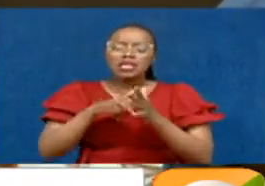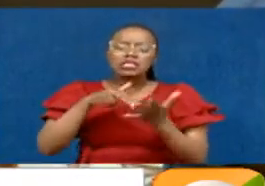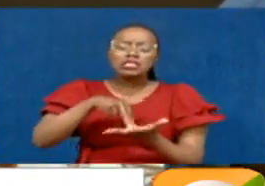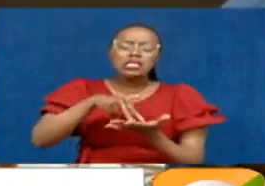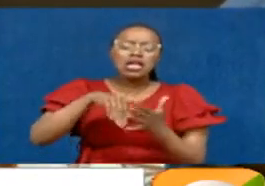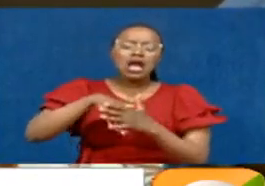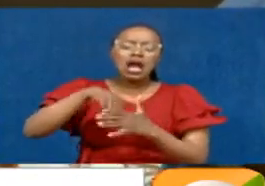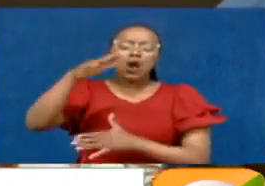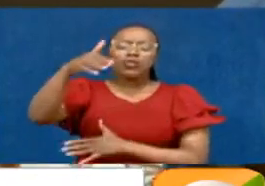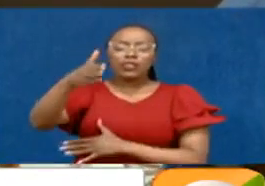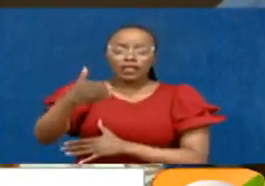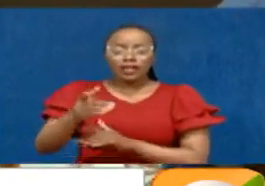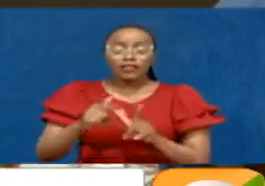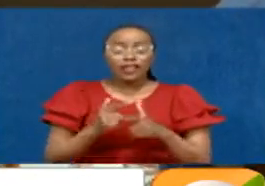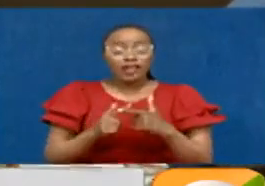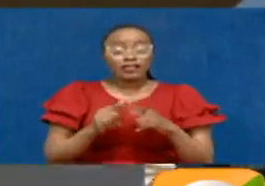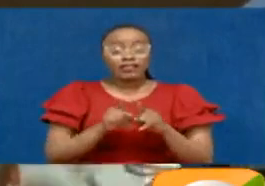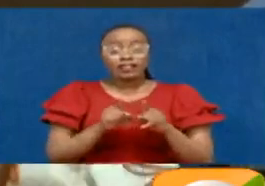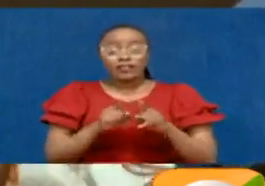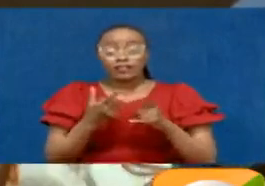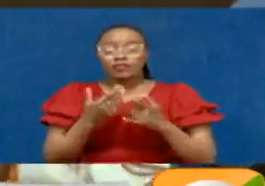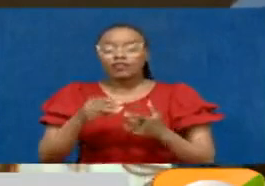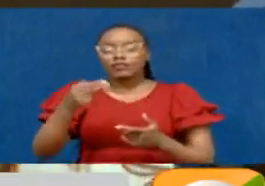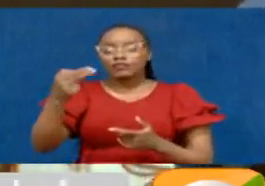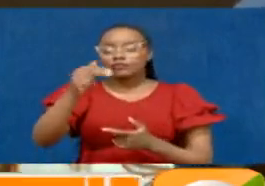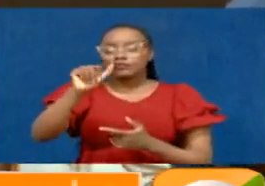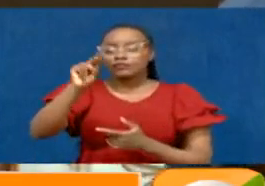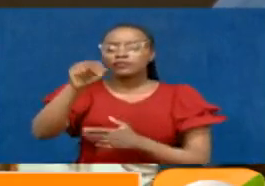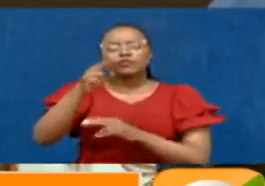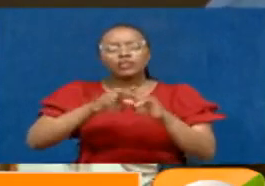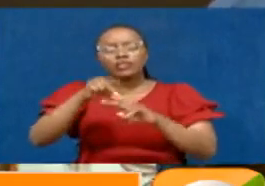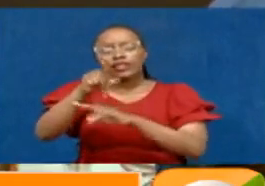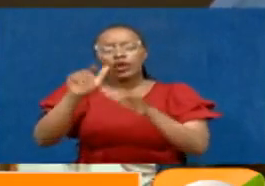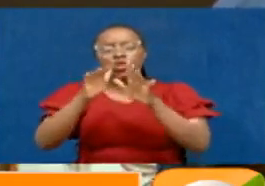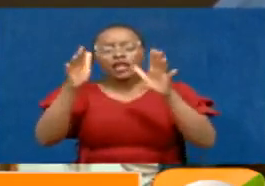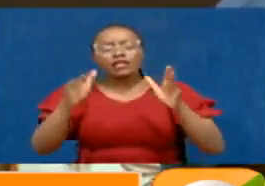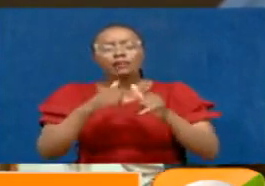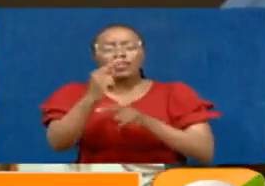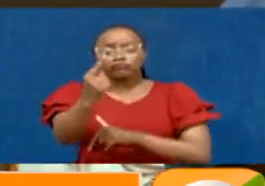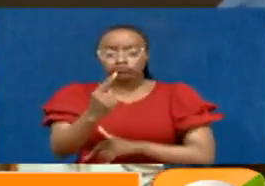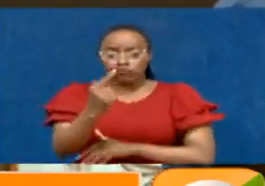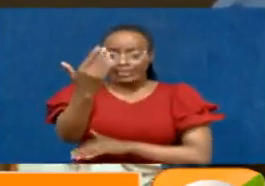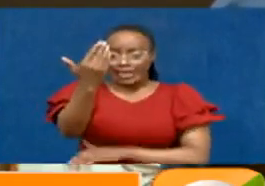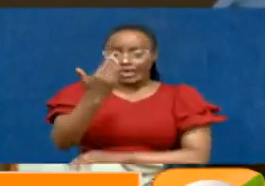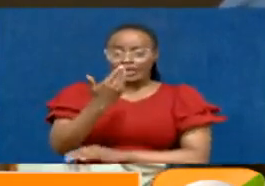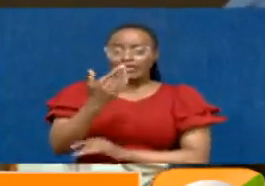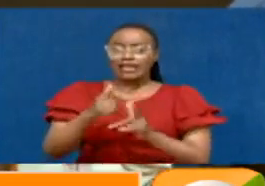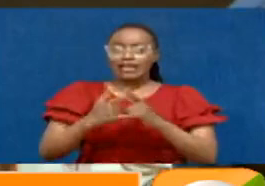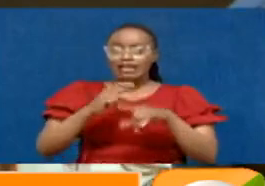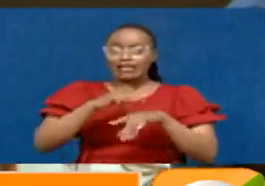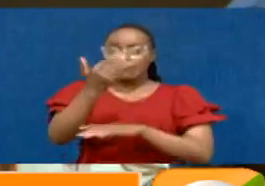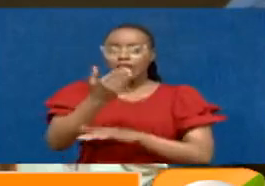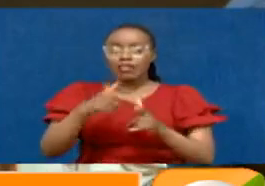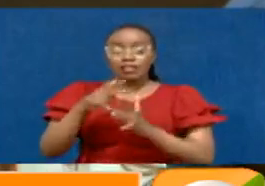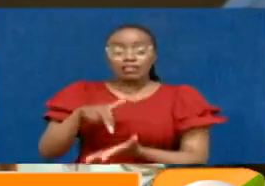inje. So, wakaelekeza Mohamed alikuwa anakaa hapa kwa meza yake. Wakakuja straight kwake. Wakati alikuja